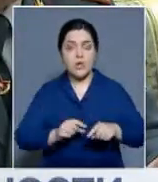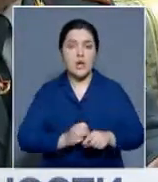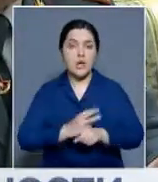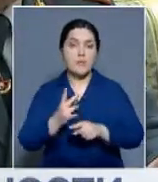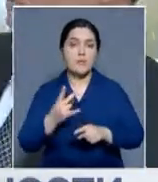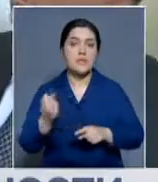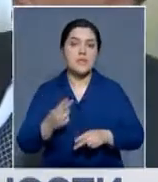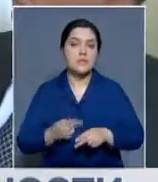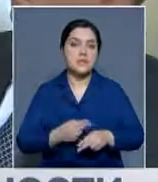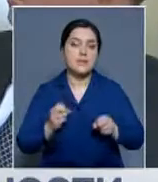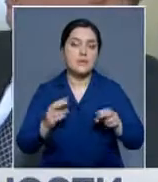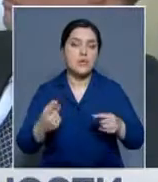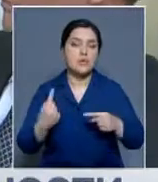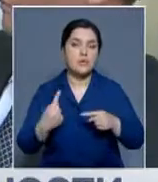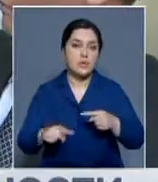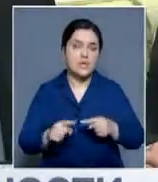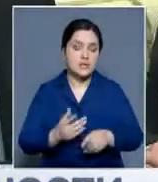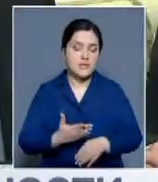национальной безопасности в других сферах.